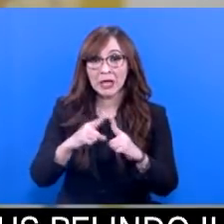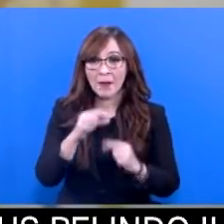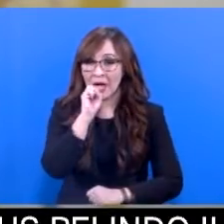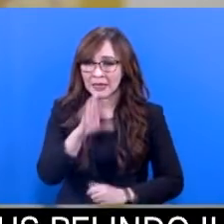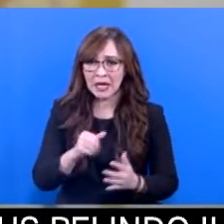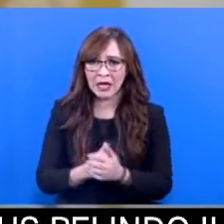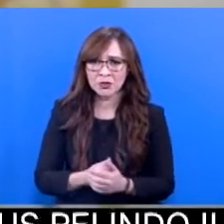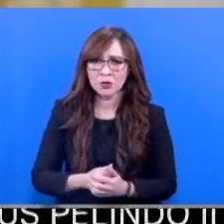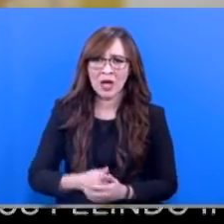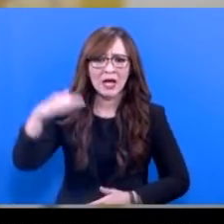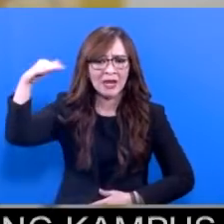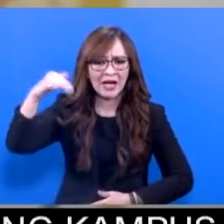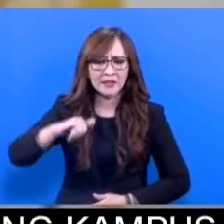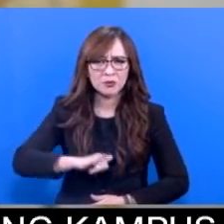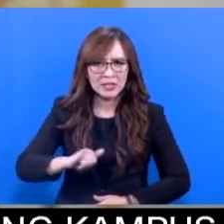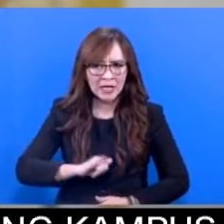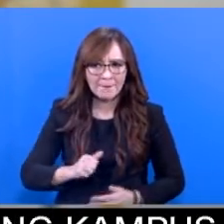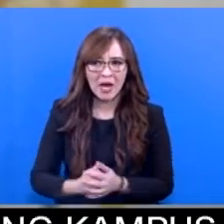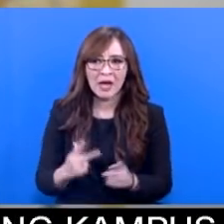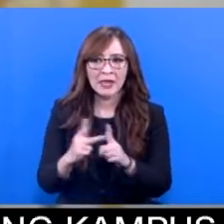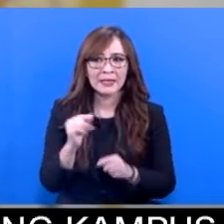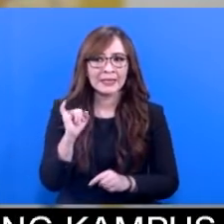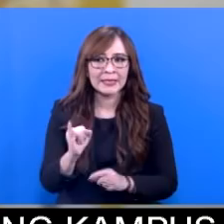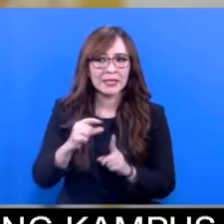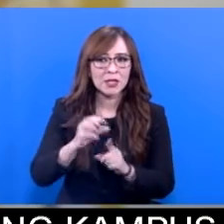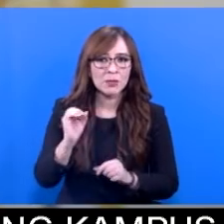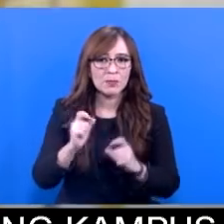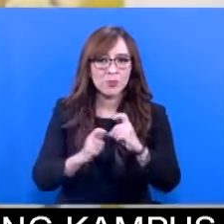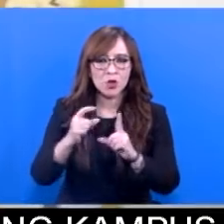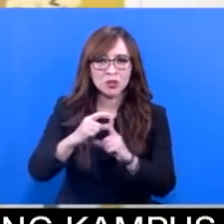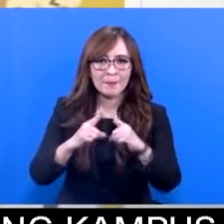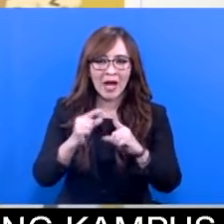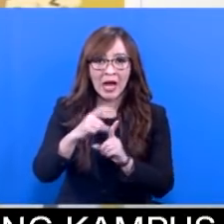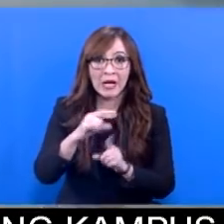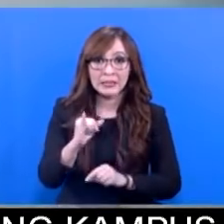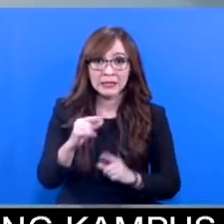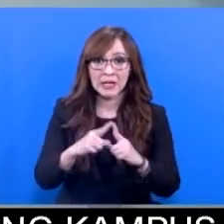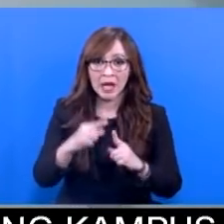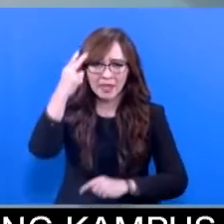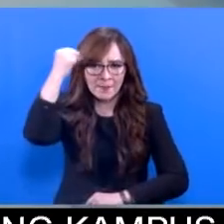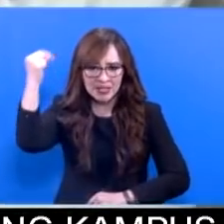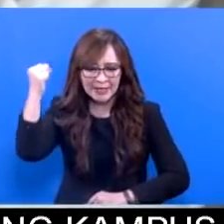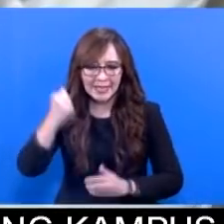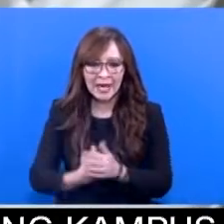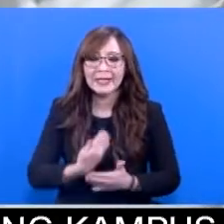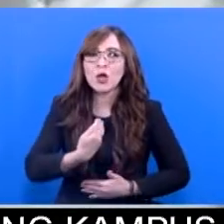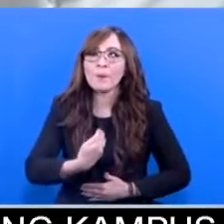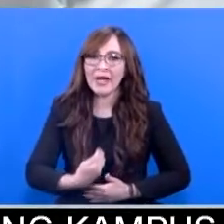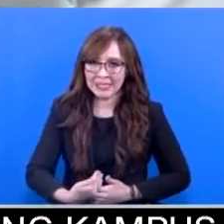hipospadia. Hal tersebut diketahui melalui pemeriksaan medis di RSPAD Gatot Subroto.